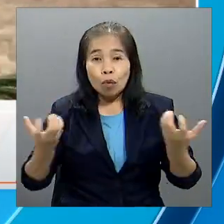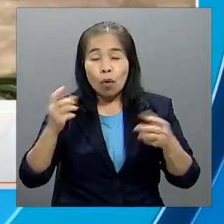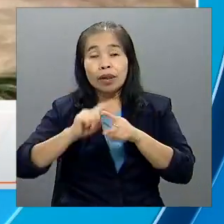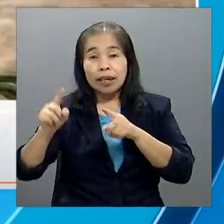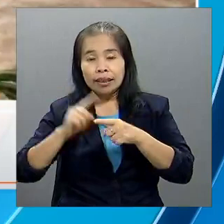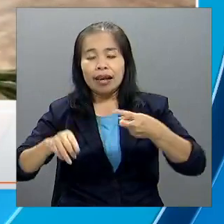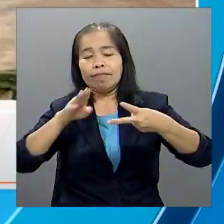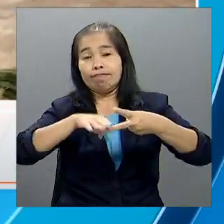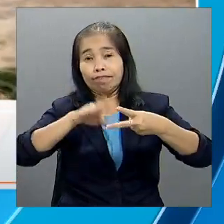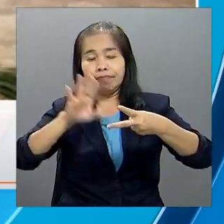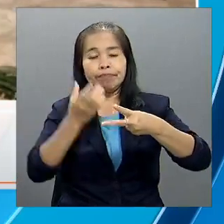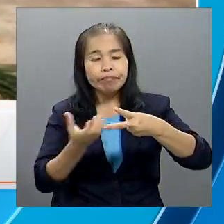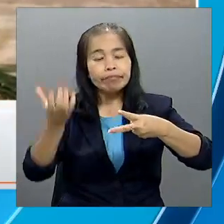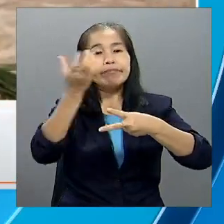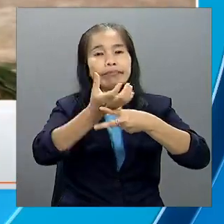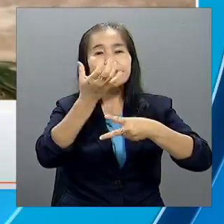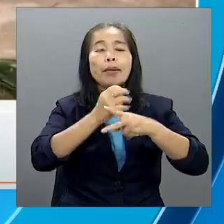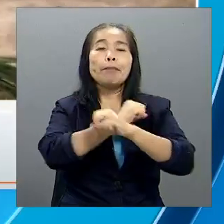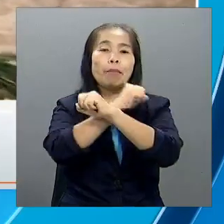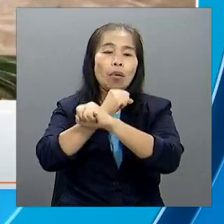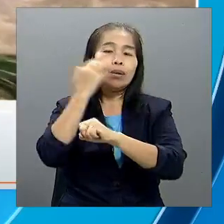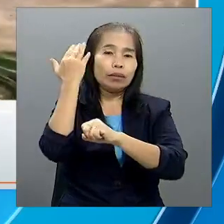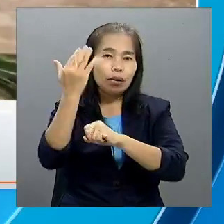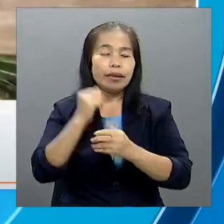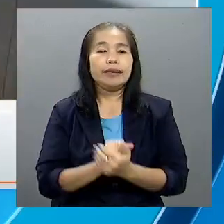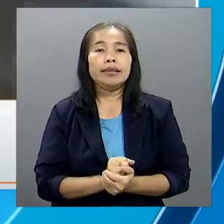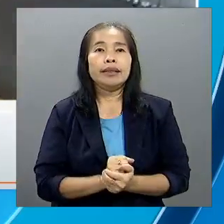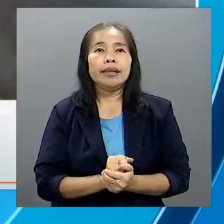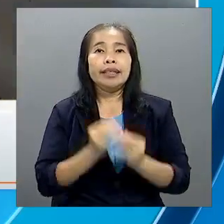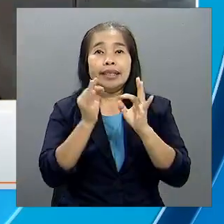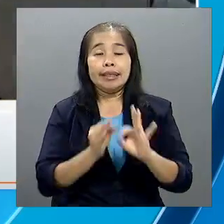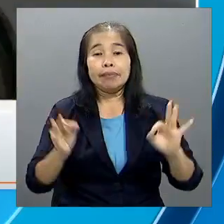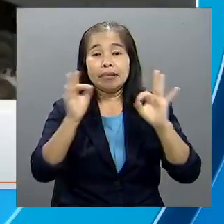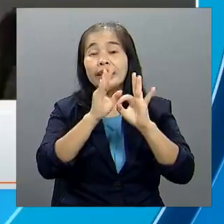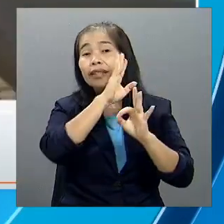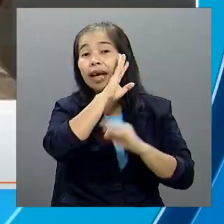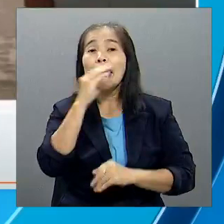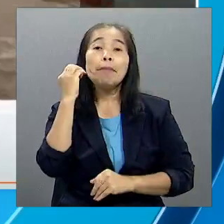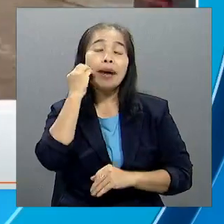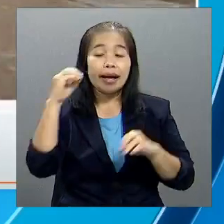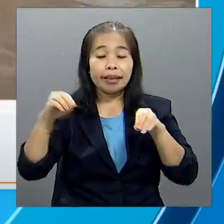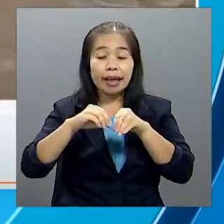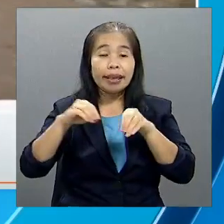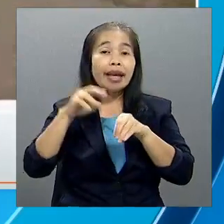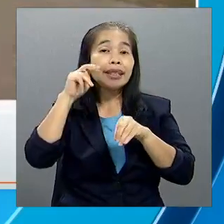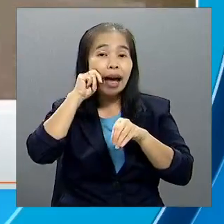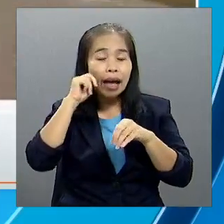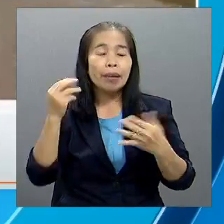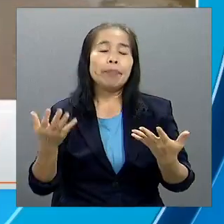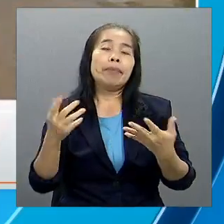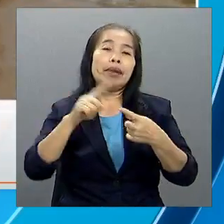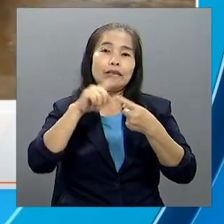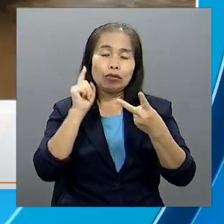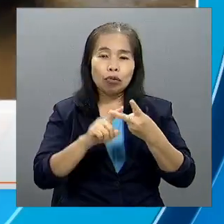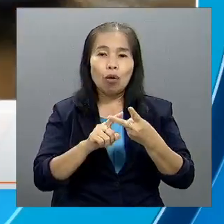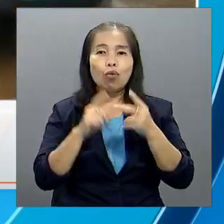ก็กันไว้ก่อน กันไว้ก่อนนะคะ แล้วก็โดยเฉพาะเรื่องส่วนที่อาจจะเป็นแบบแหล่งอาหารของหนูของแมลงอะไรแบบนี้ค่ะที่มันอาจจะ